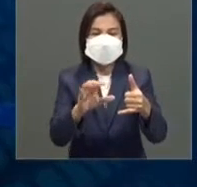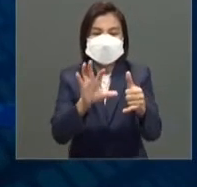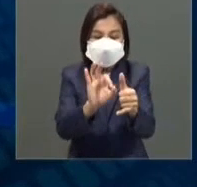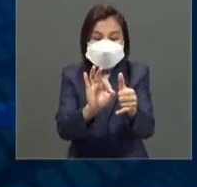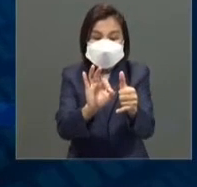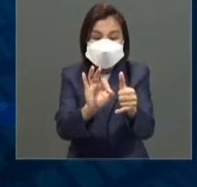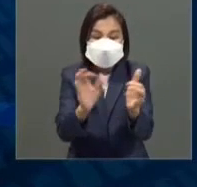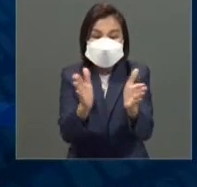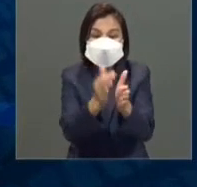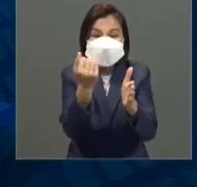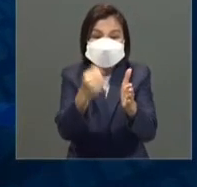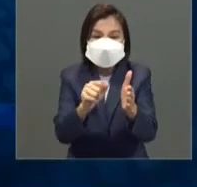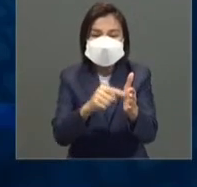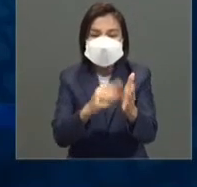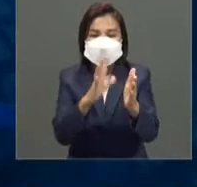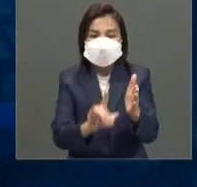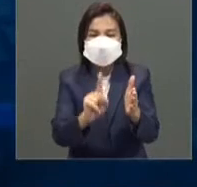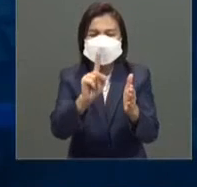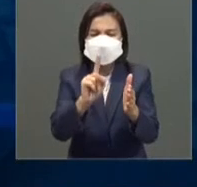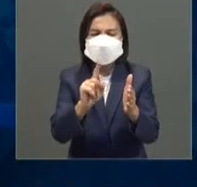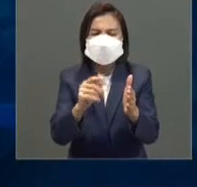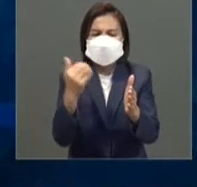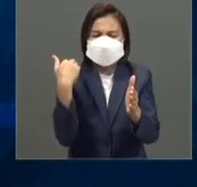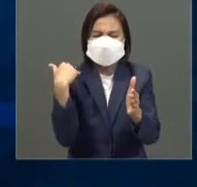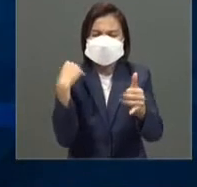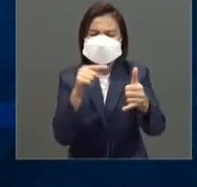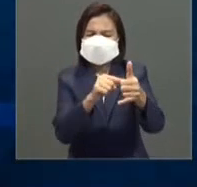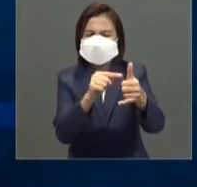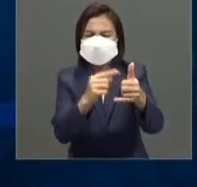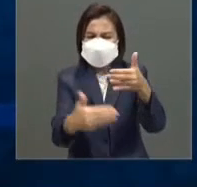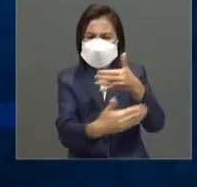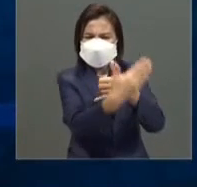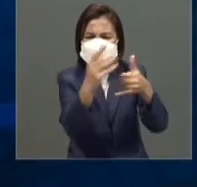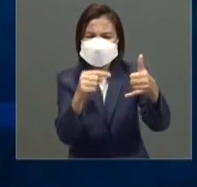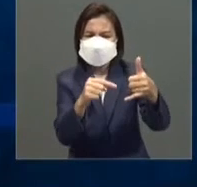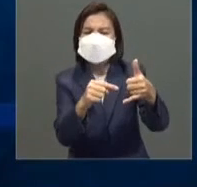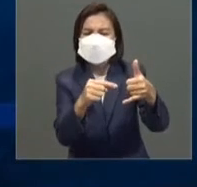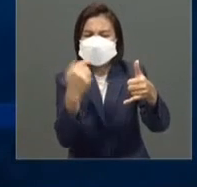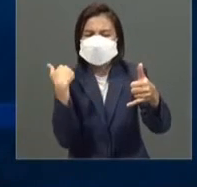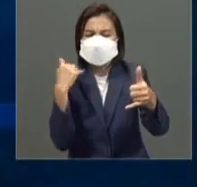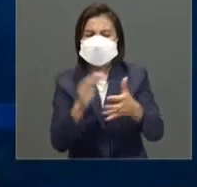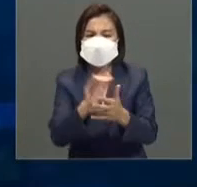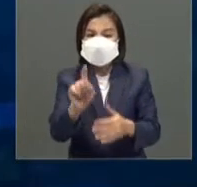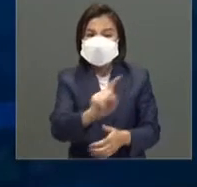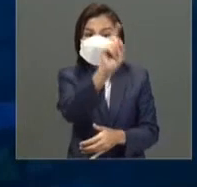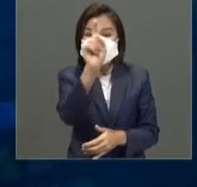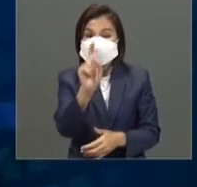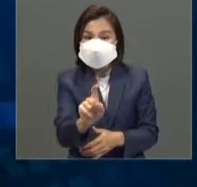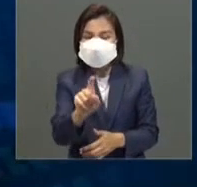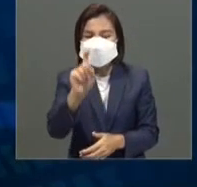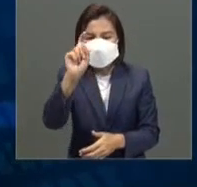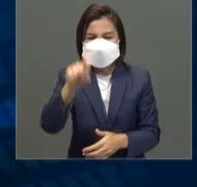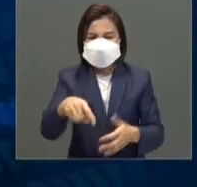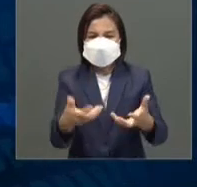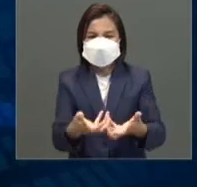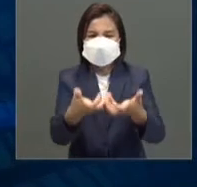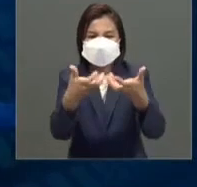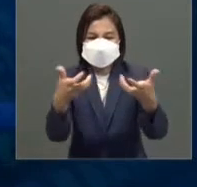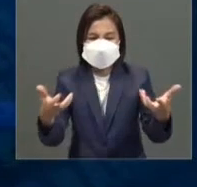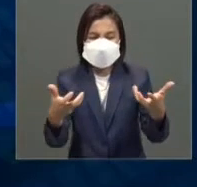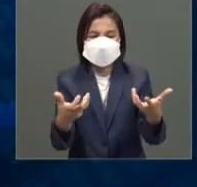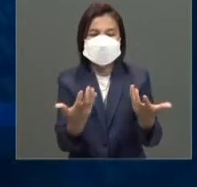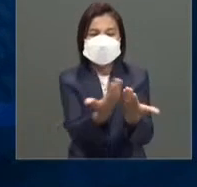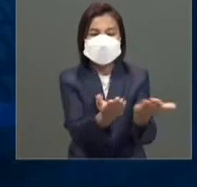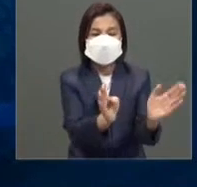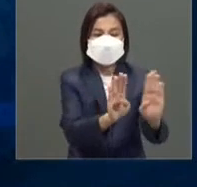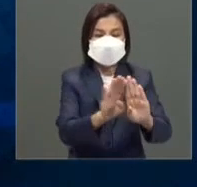ะนั้นทุกๆท่านที่สงสัยว่ามีความเสี่ยงขอให้ท่านแยกตัวนะครับออกจากครอบครัวออกจากชุมช